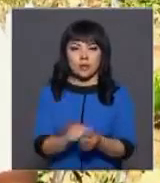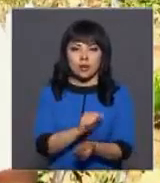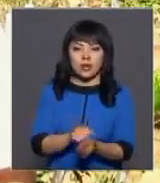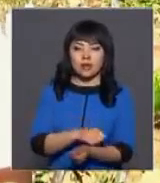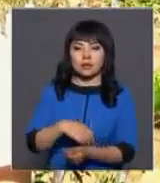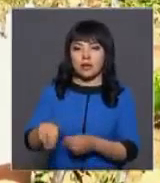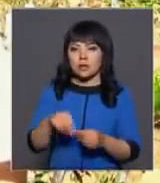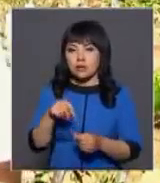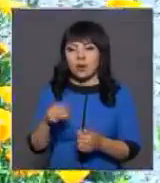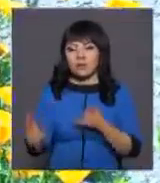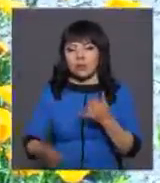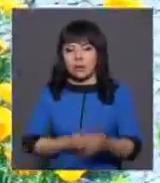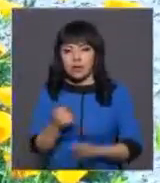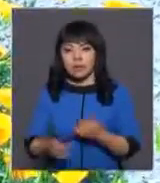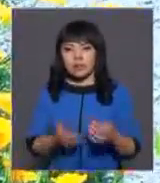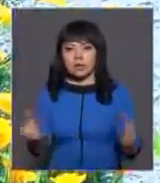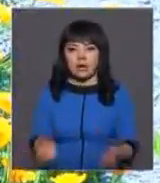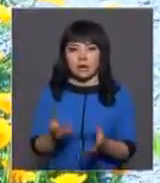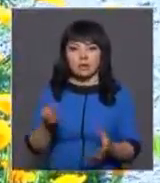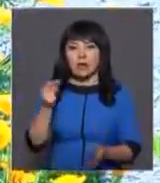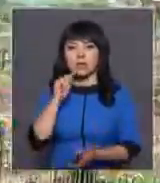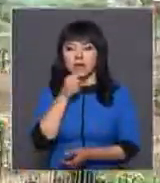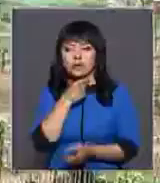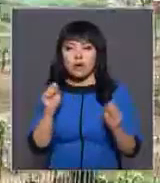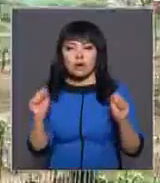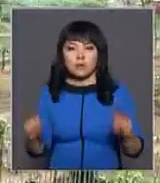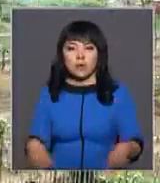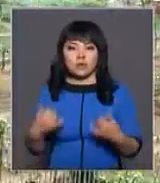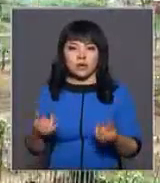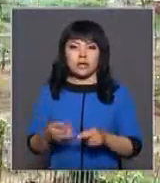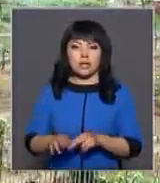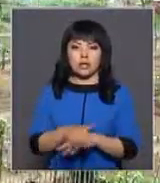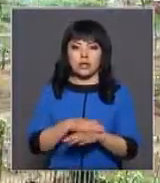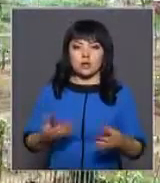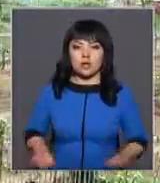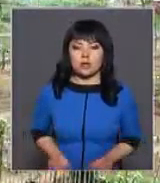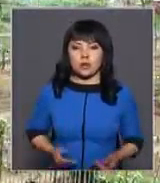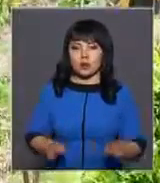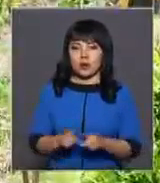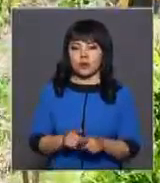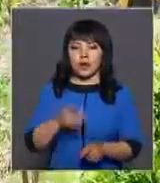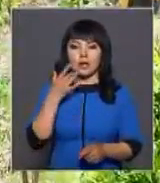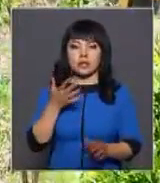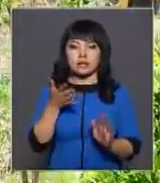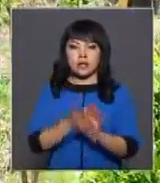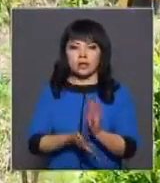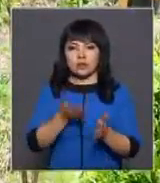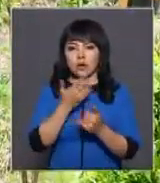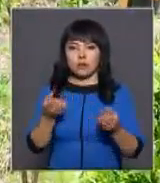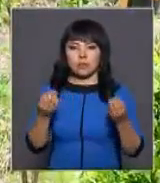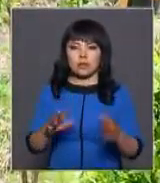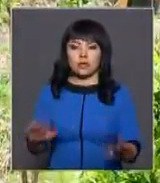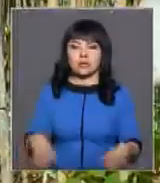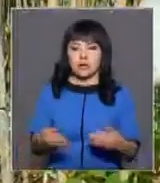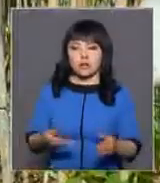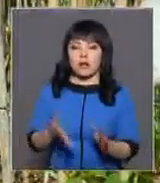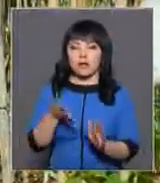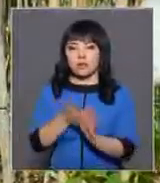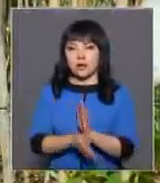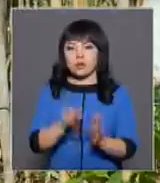тұрамыз. Осылайша әжептәуір қаржы үнемдеуге болады. Соңғы кезде римдік тұрғындар игерілмей бос жатқан жерлерге көкөніс өсіруге